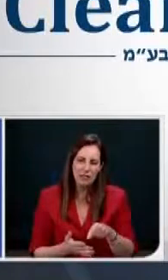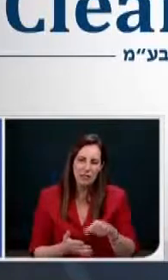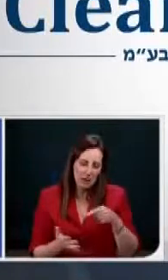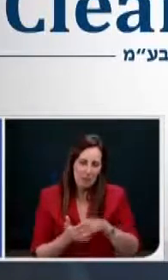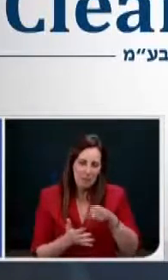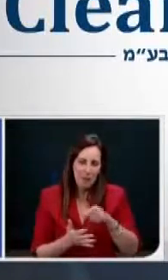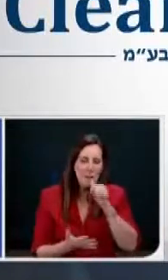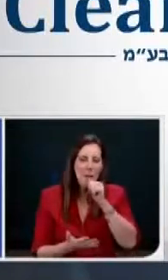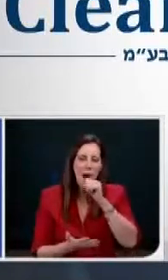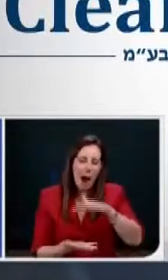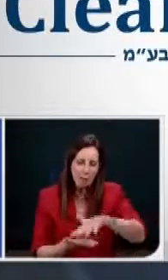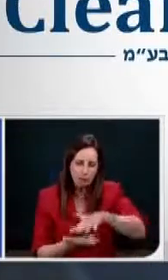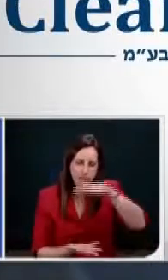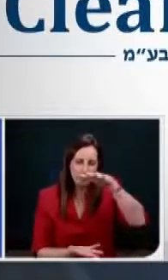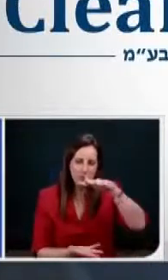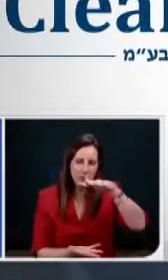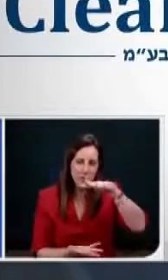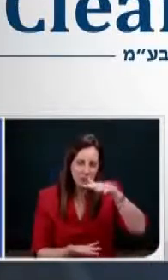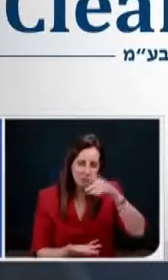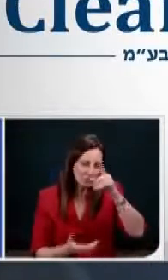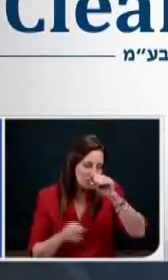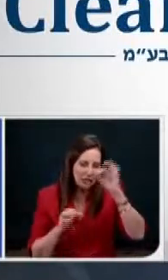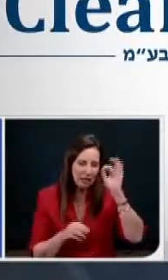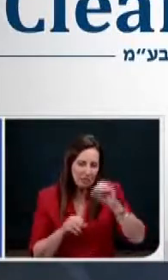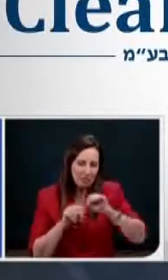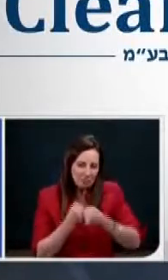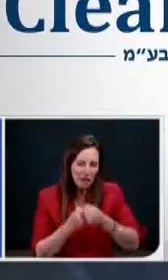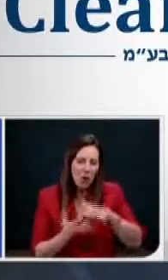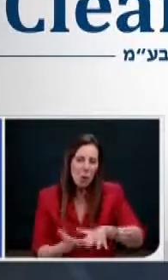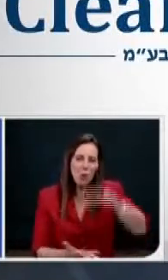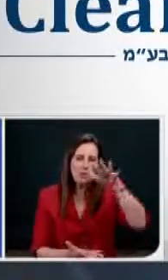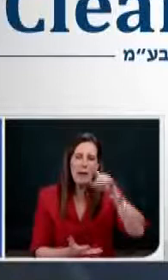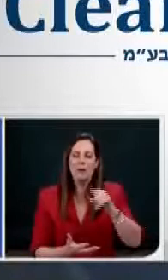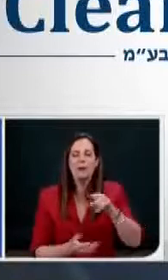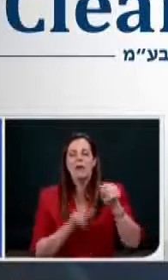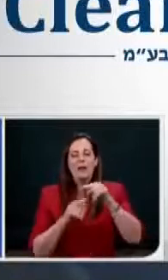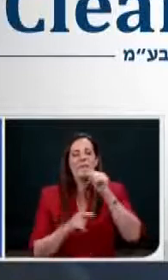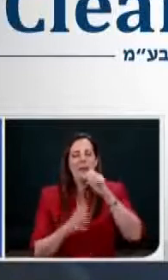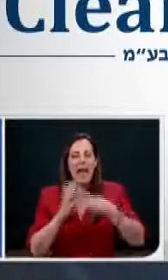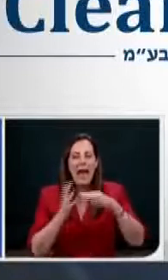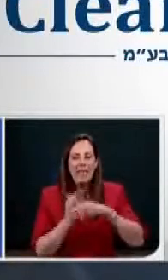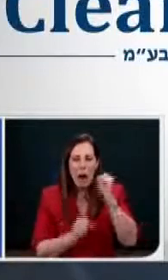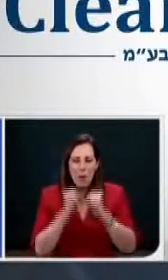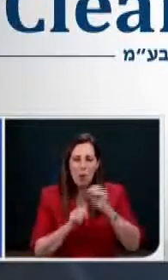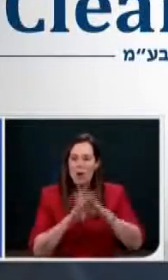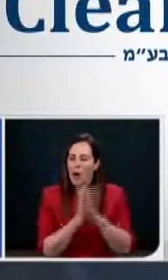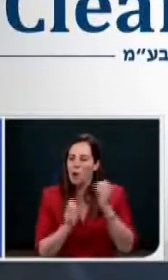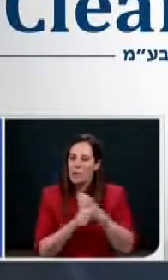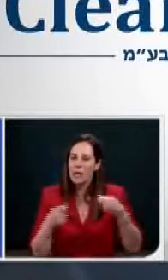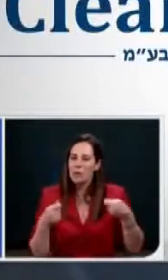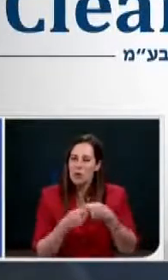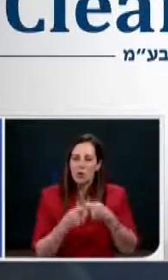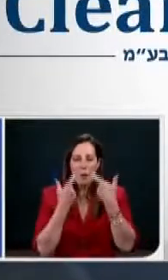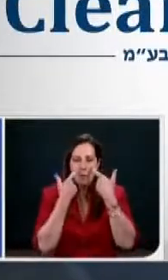כתוצאה ממאגר מים שנחבל שם, הוצף חדר המכונות, משם חדר המים, כל הטיפול נעשה בשיתוף עם